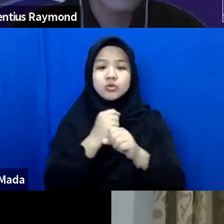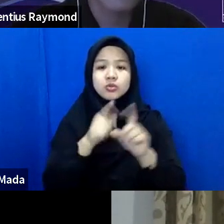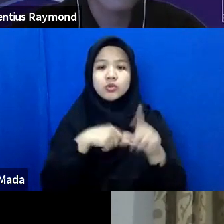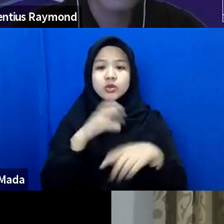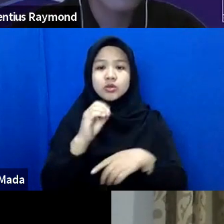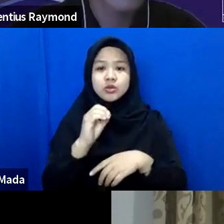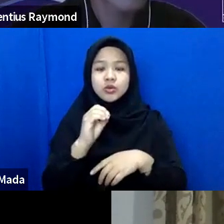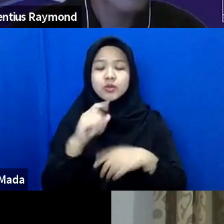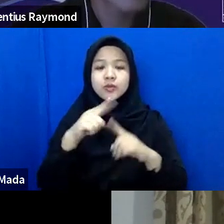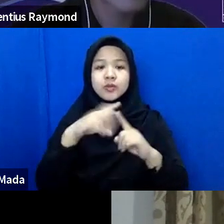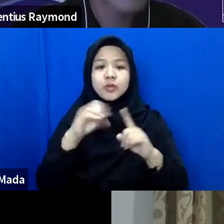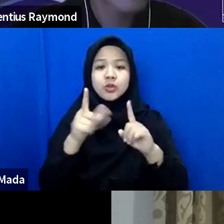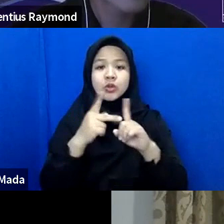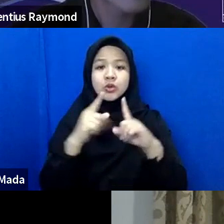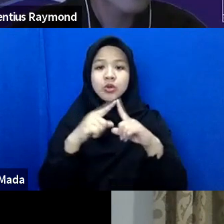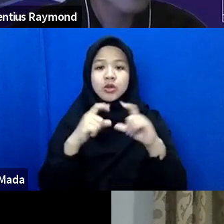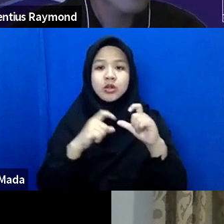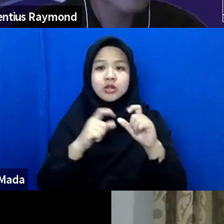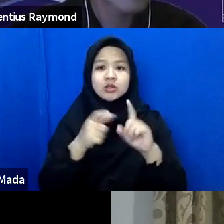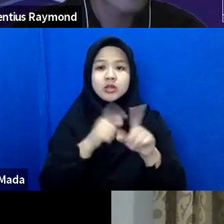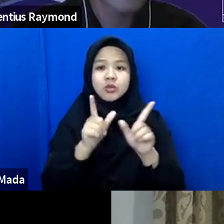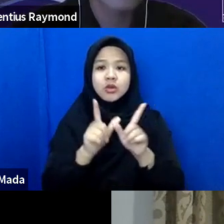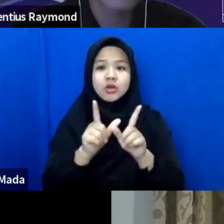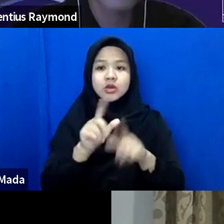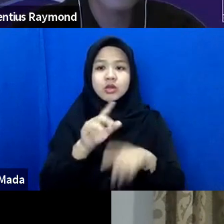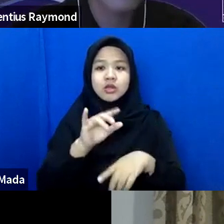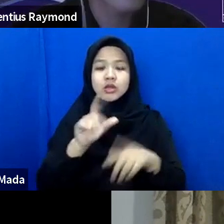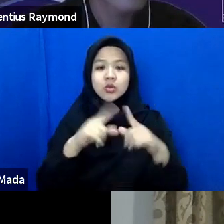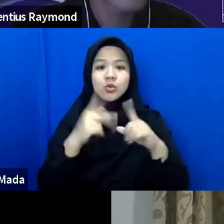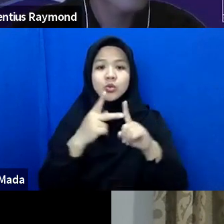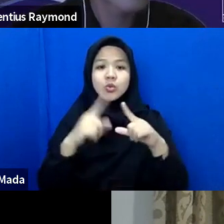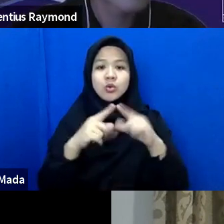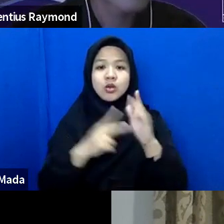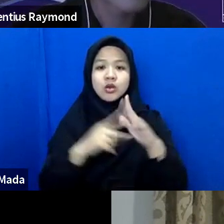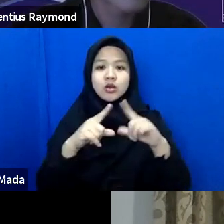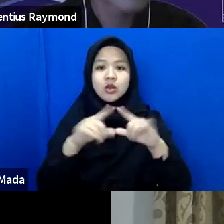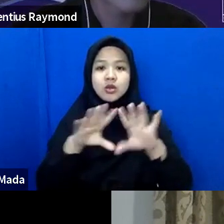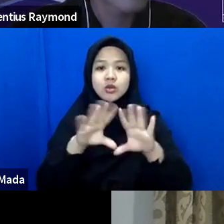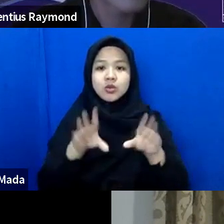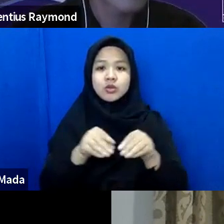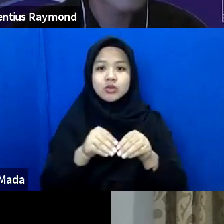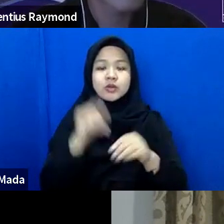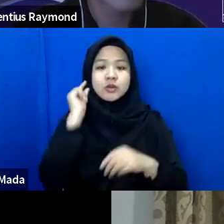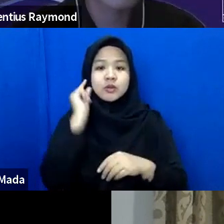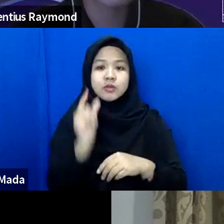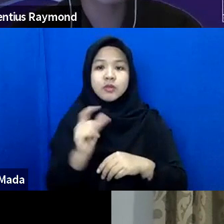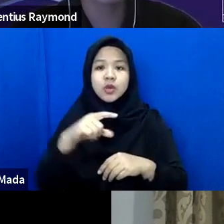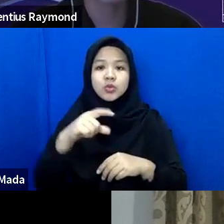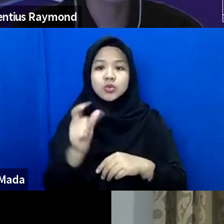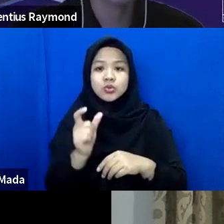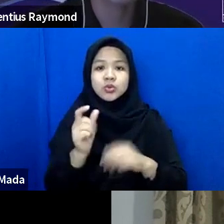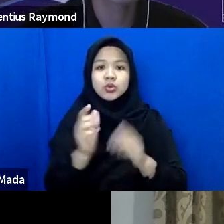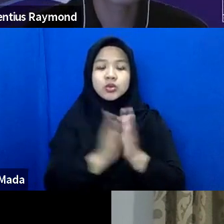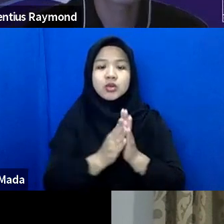pentol khas damane dari Wahana inklusi mau codan Mbak Mila dari